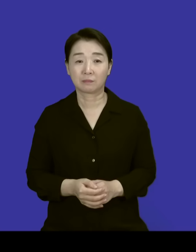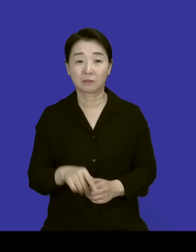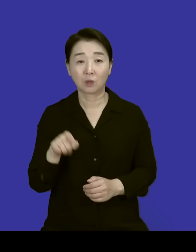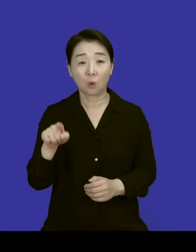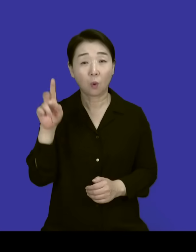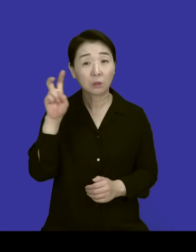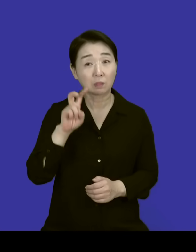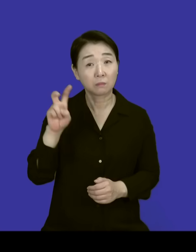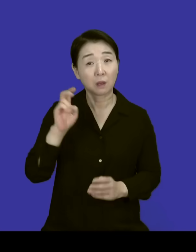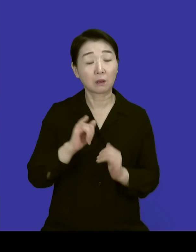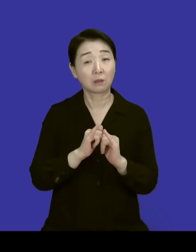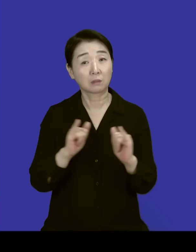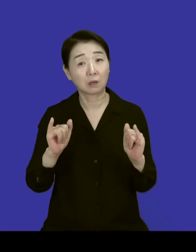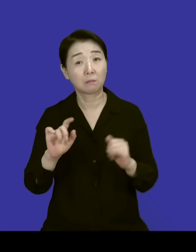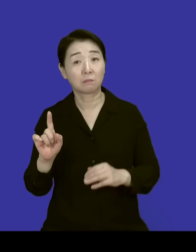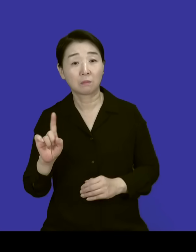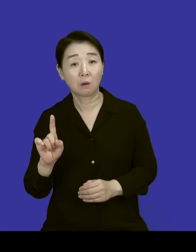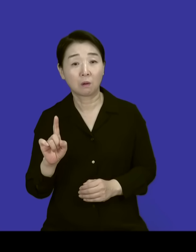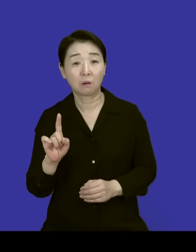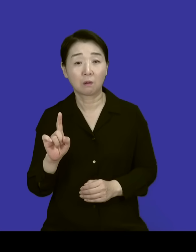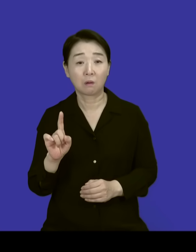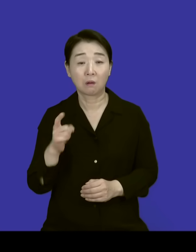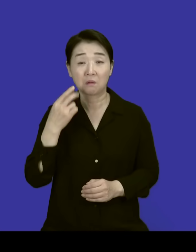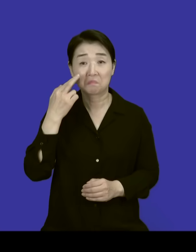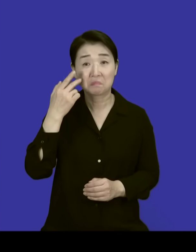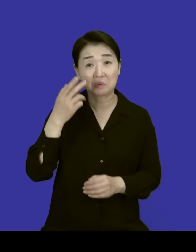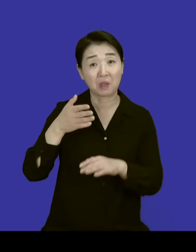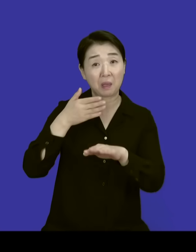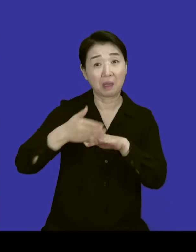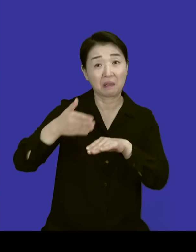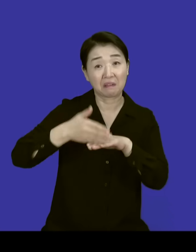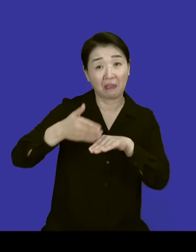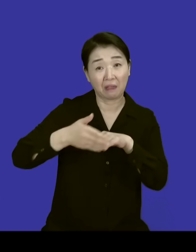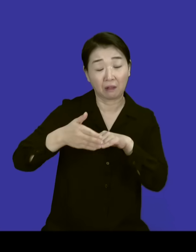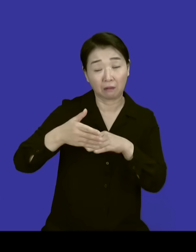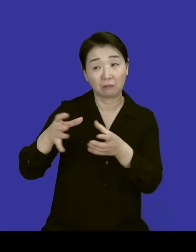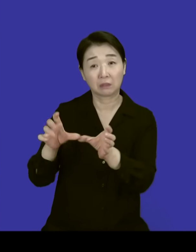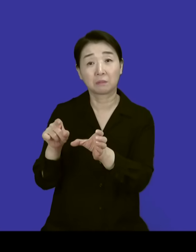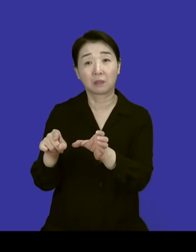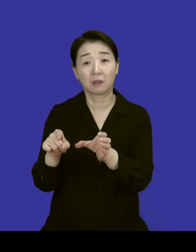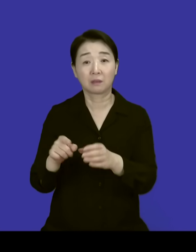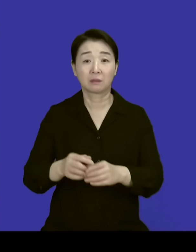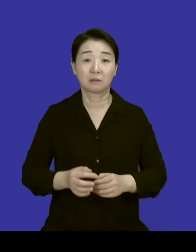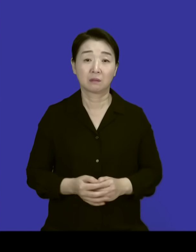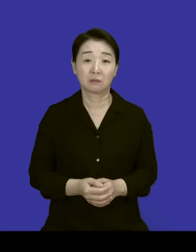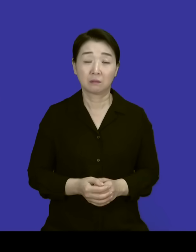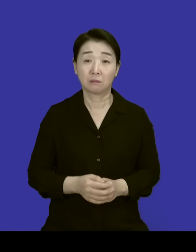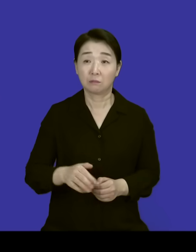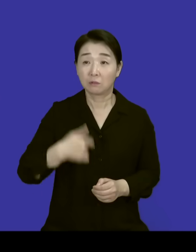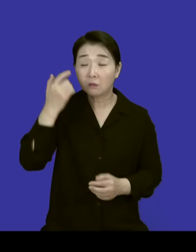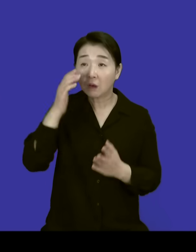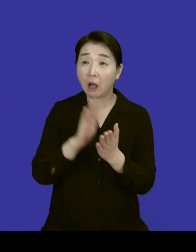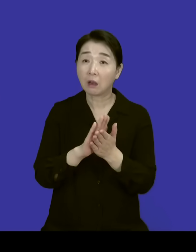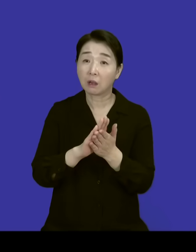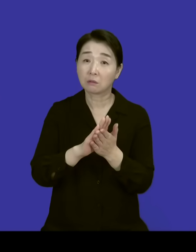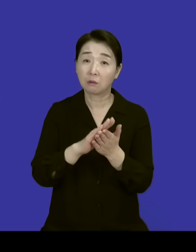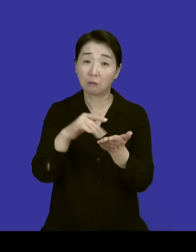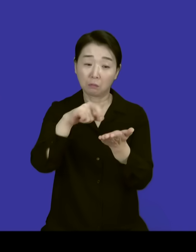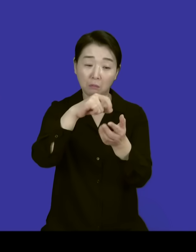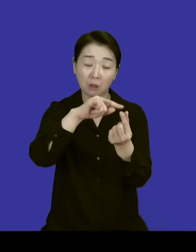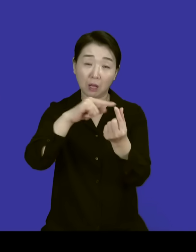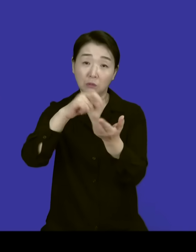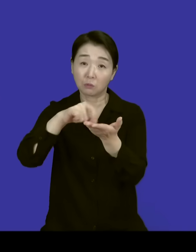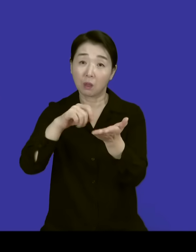이 음악을 하는 사람들이 미국의 약간 갱인데 네네. 막 자기들이 가사도 쓰고 네네. 랩도